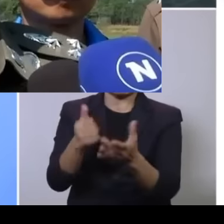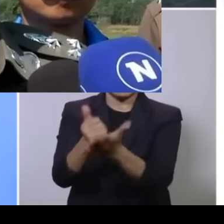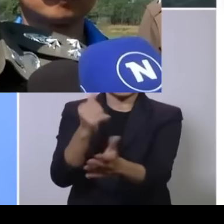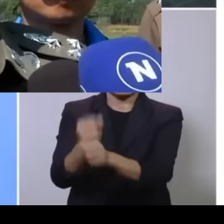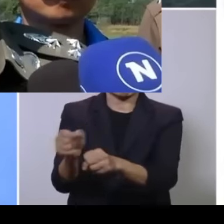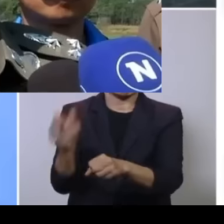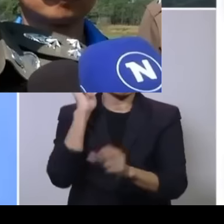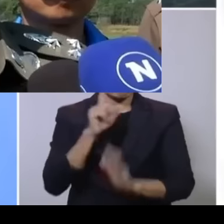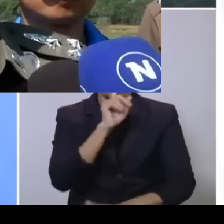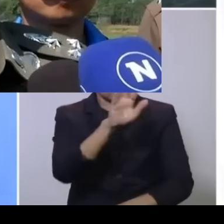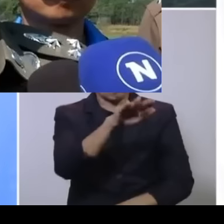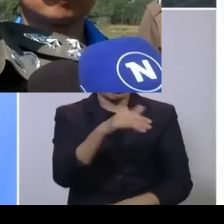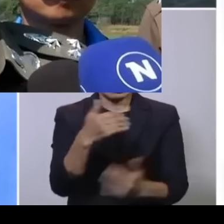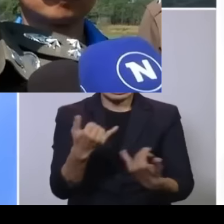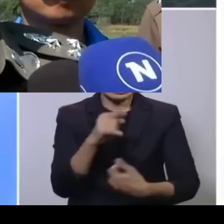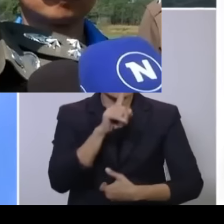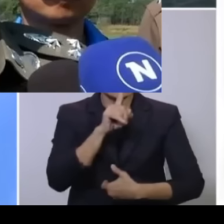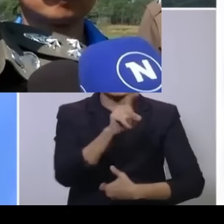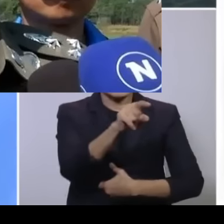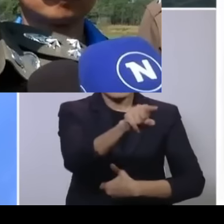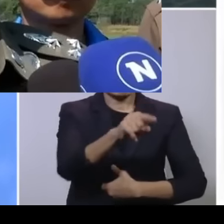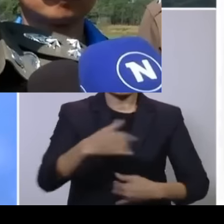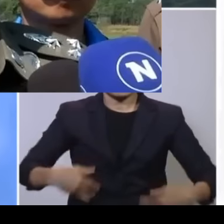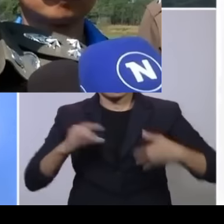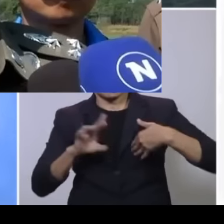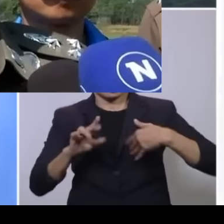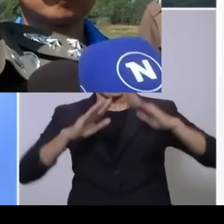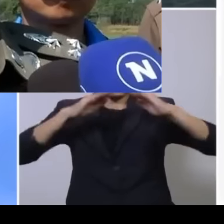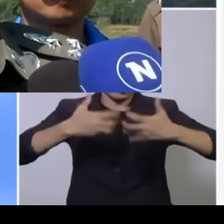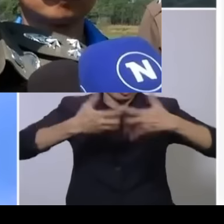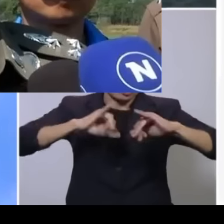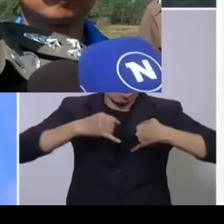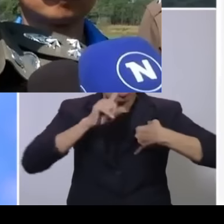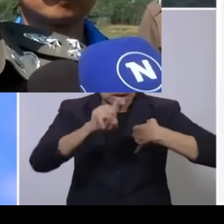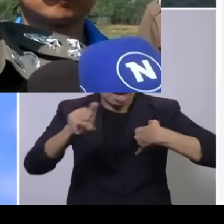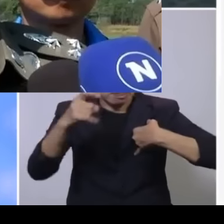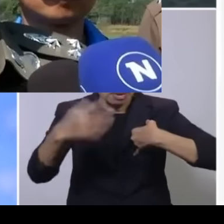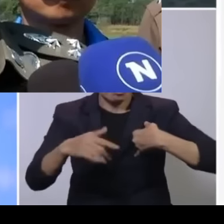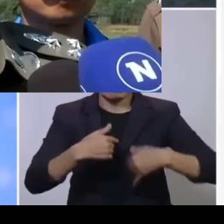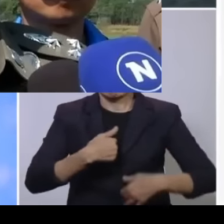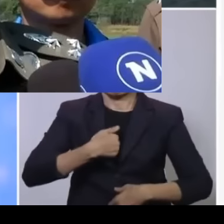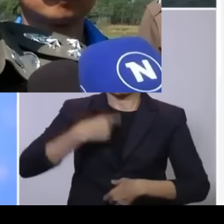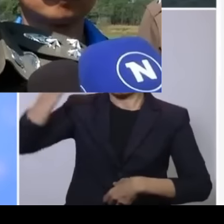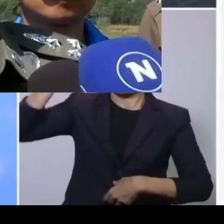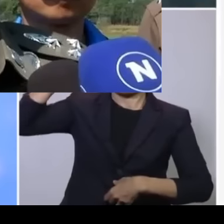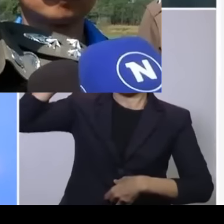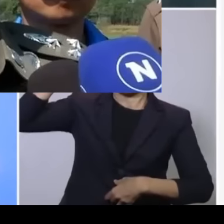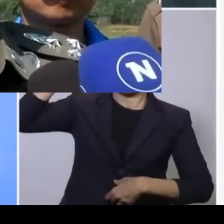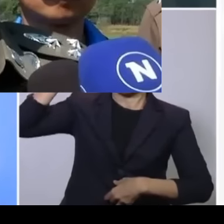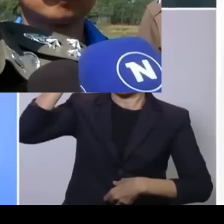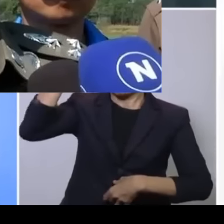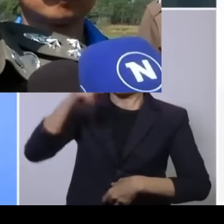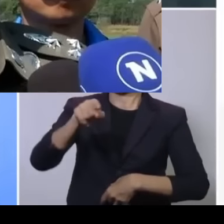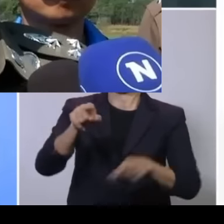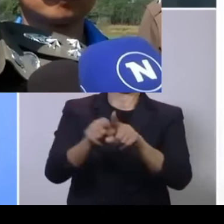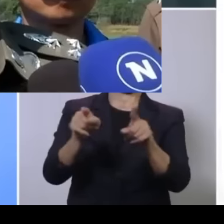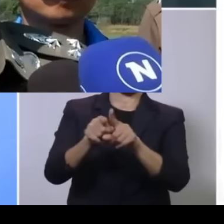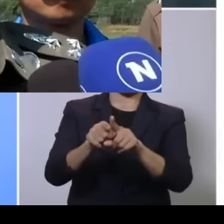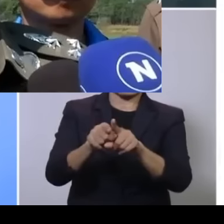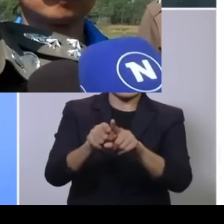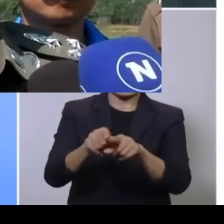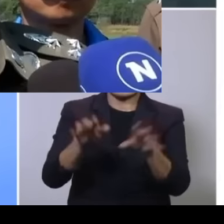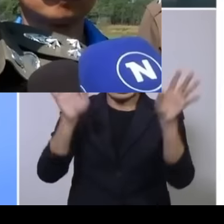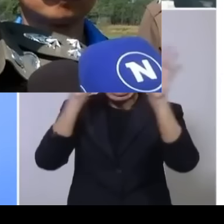แล้วเบื้องต้นที่เราสอบปากคำผู้รอดชีวิตหรือว่าเจ้าของโรงงานเนี่ย ยังไม่ทราบเหมือนกันก็ยังไม่ทราบเหมือนกันคือเขาแค่รับ